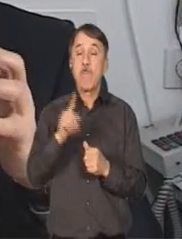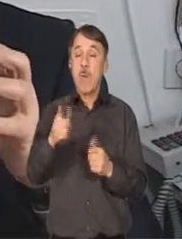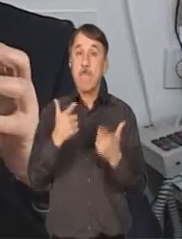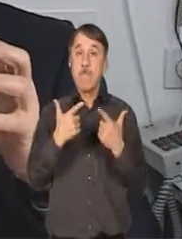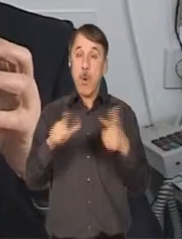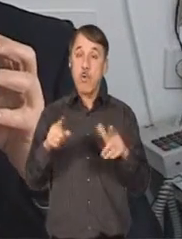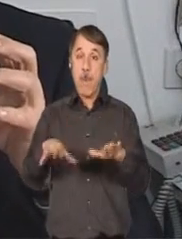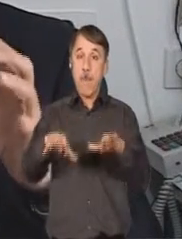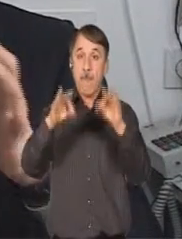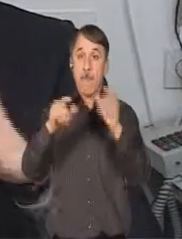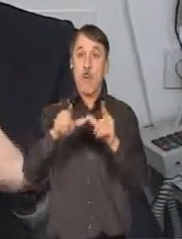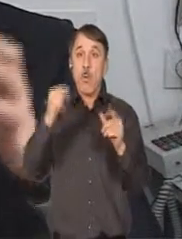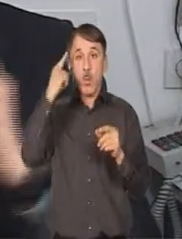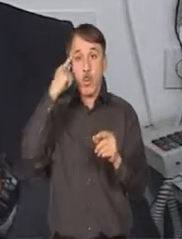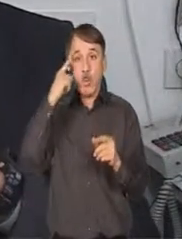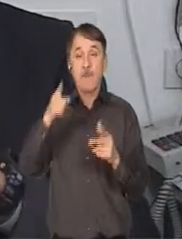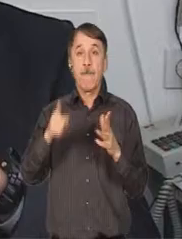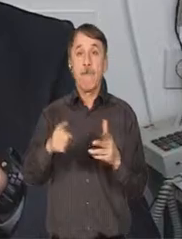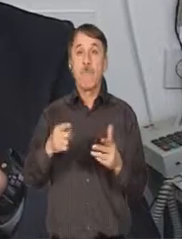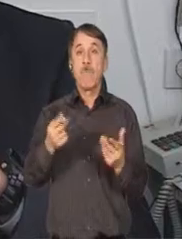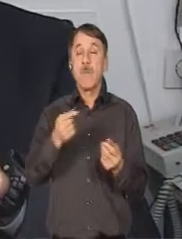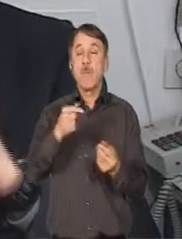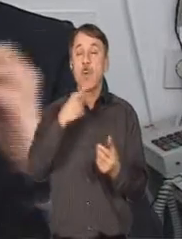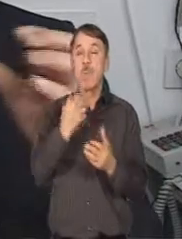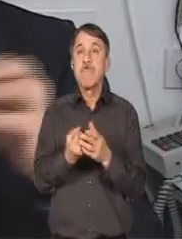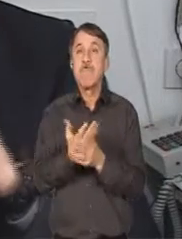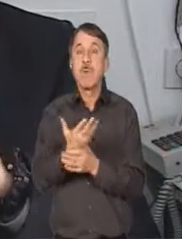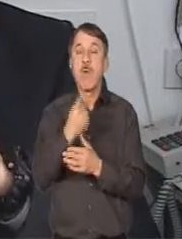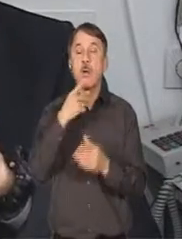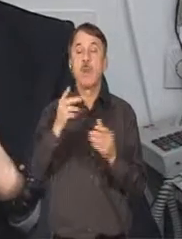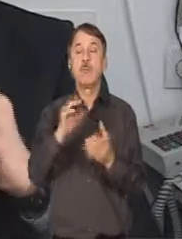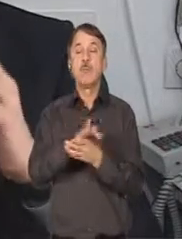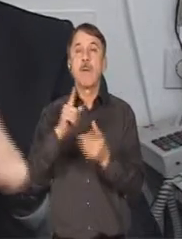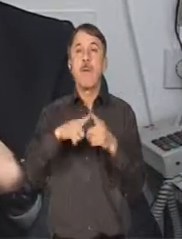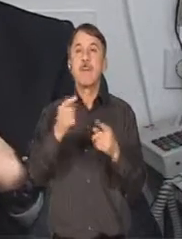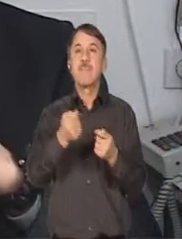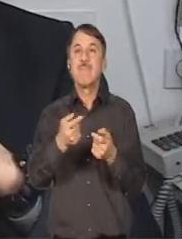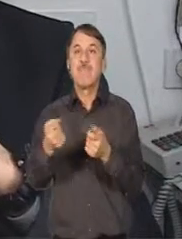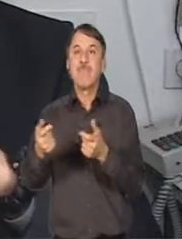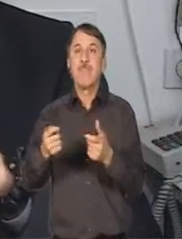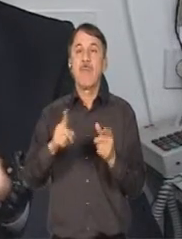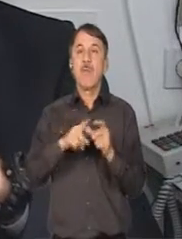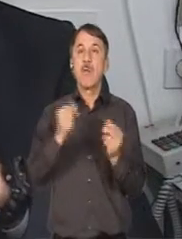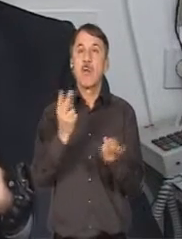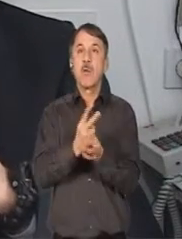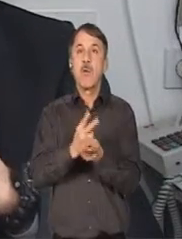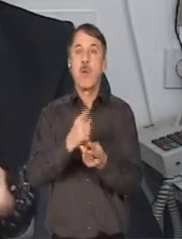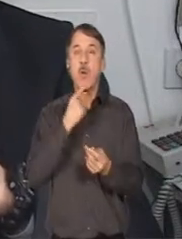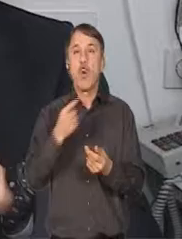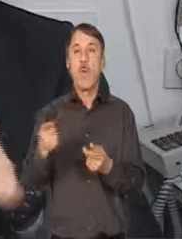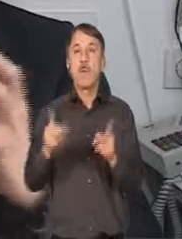on može naći u pivskom kvascu, u proizvodima žitarica, nekim fermentisanim, tako isto